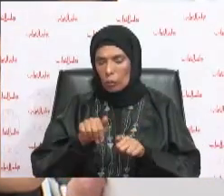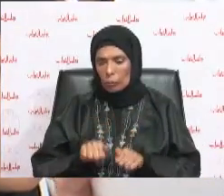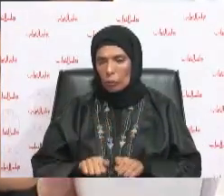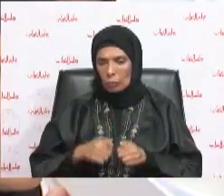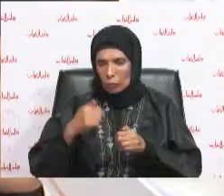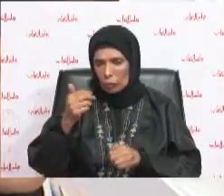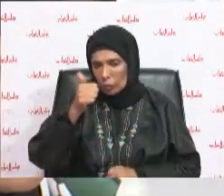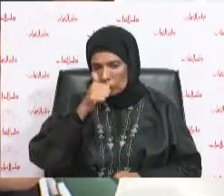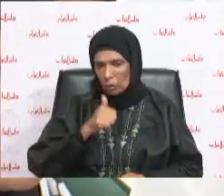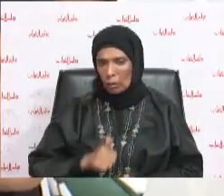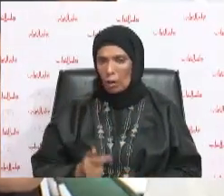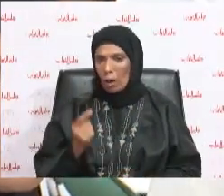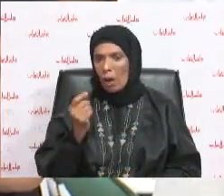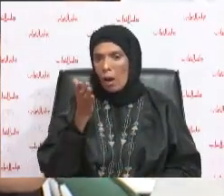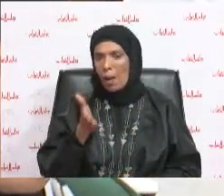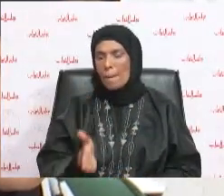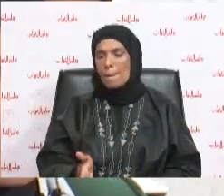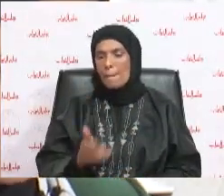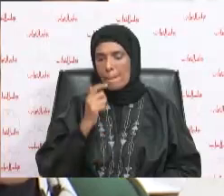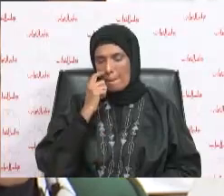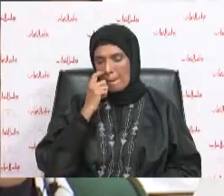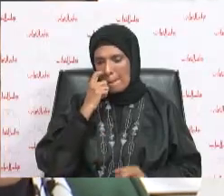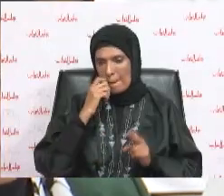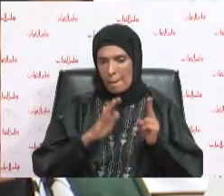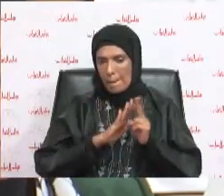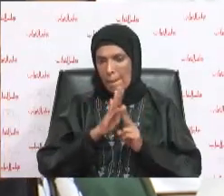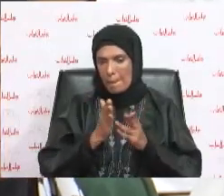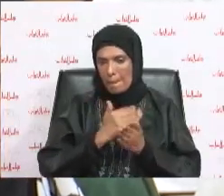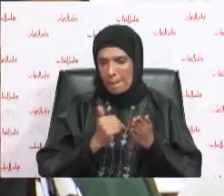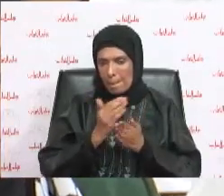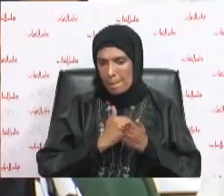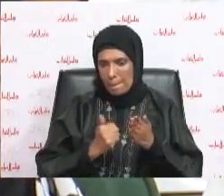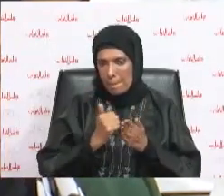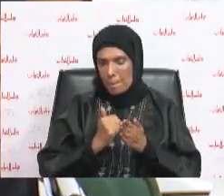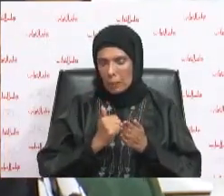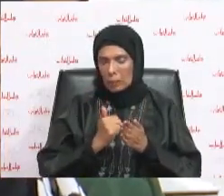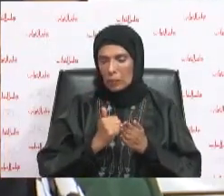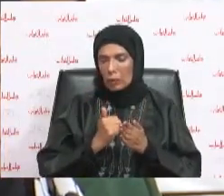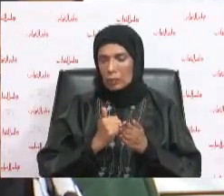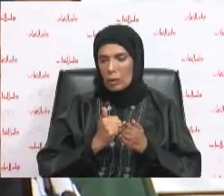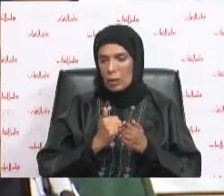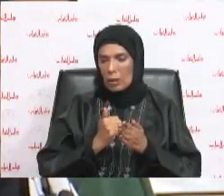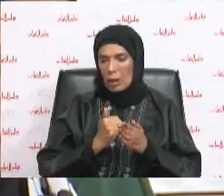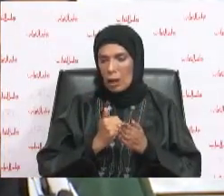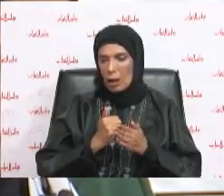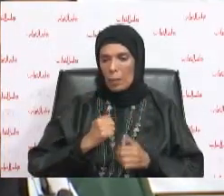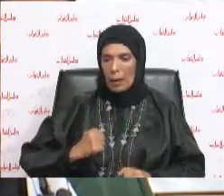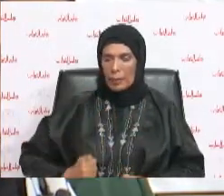الهند الأرز الأبيض، كل هذه الأمور أثرت على الاقتصاد البحريني بشكل مباشر وغير مباشر معالي الرئيس، ولا نعلم